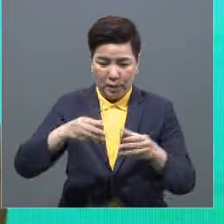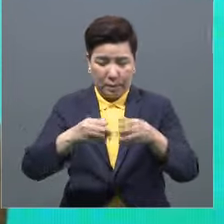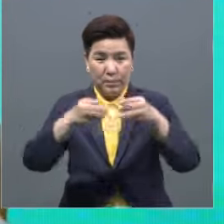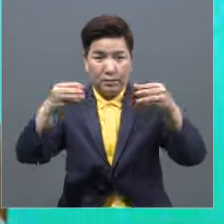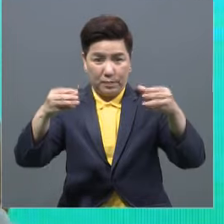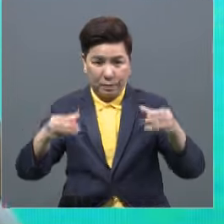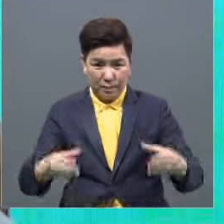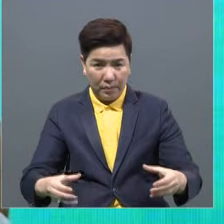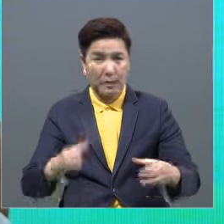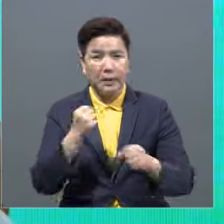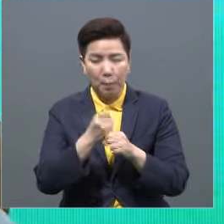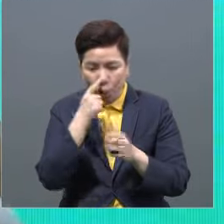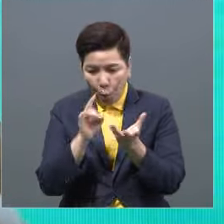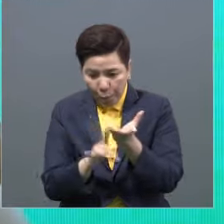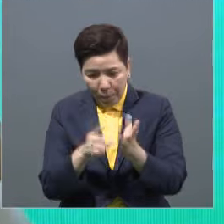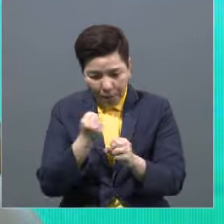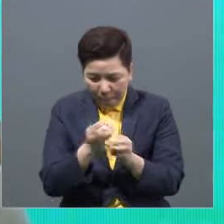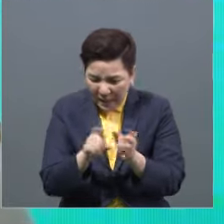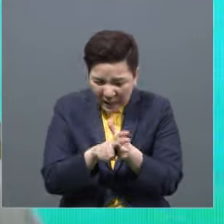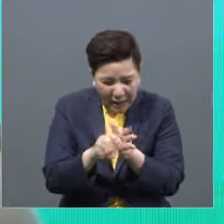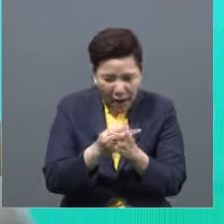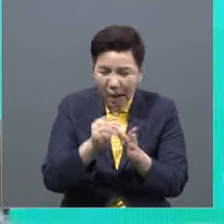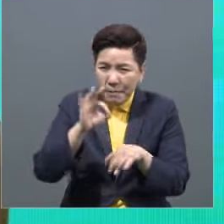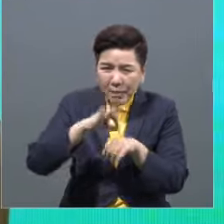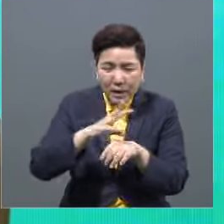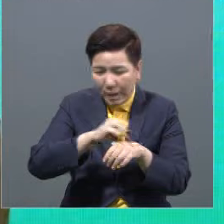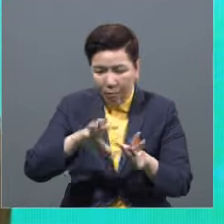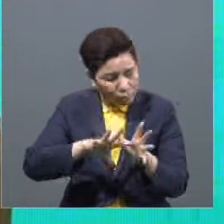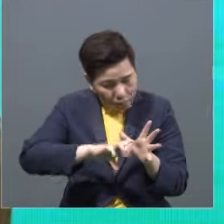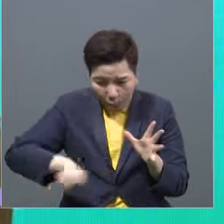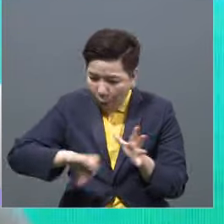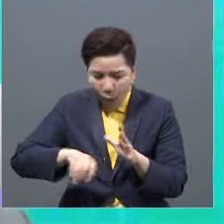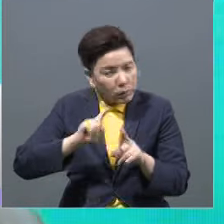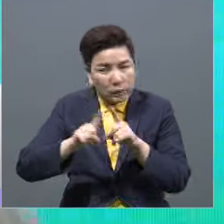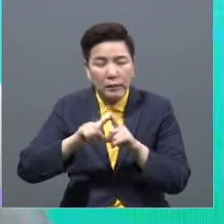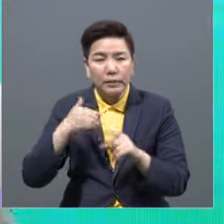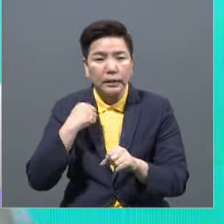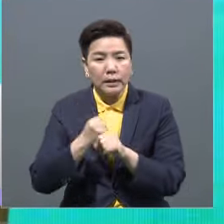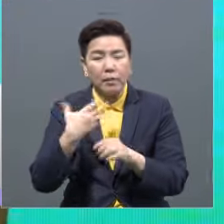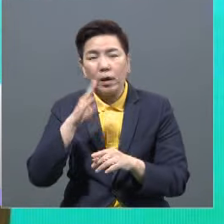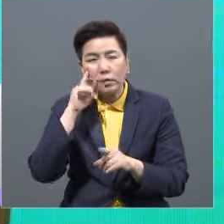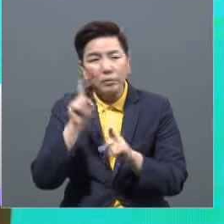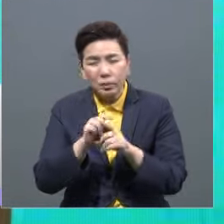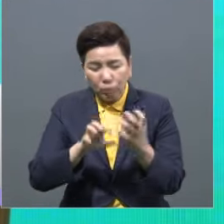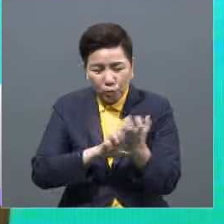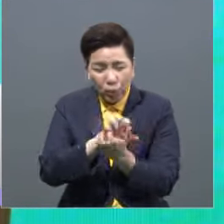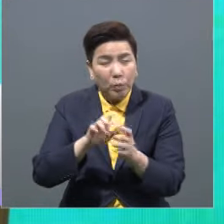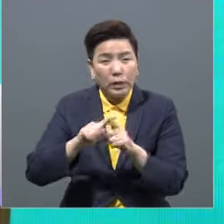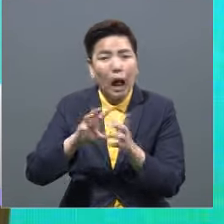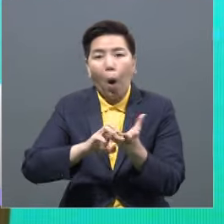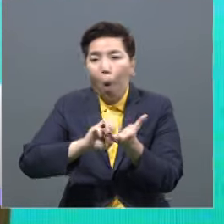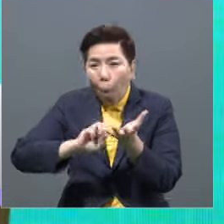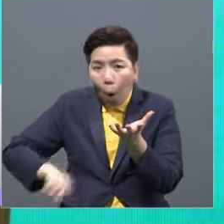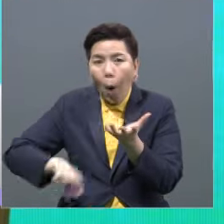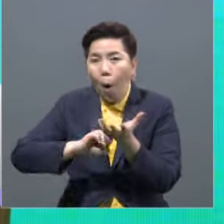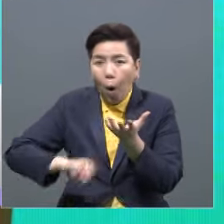เรียกว่าฝักมีคุณภาพข้าวนะครับไม่ว่าจะเป็นขัดสีหรืออะไรก็แล้วแต่นะครับเพื่อเอาสิ่งเจือปนต่างๆนะ